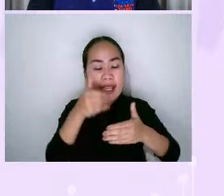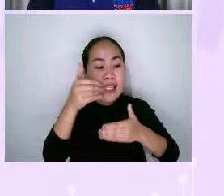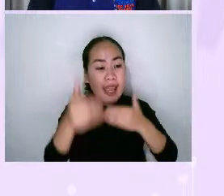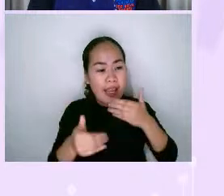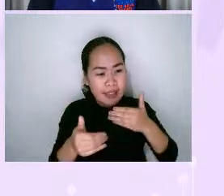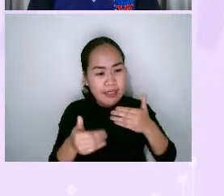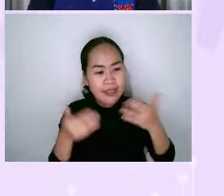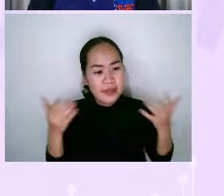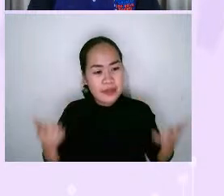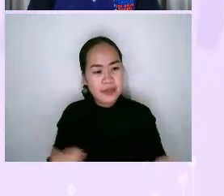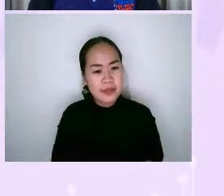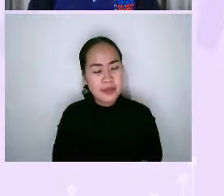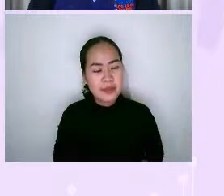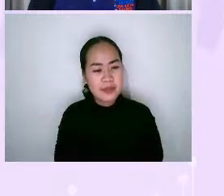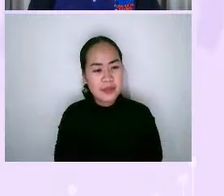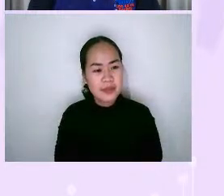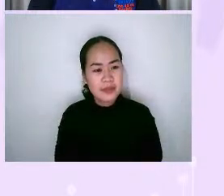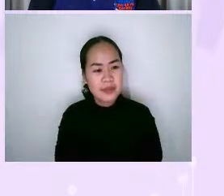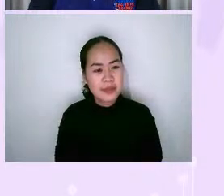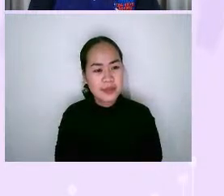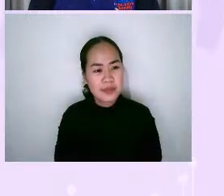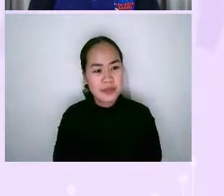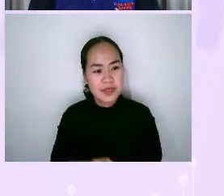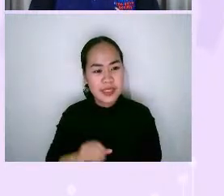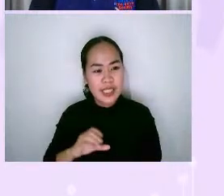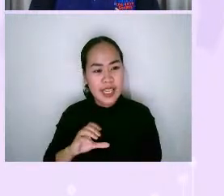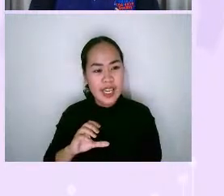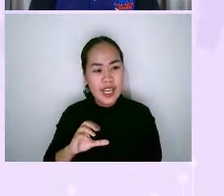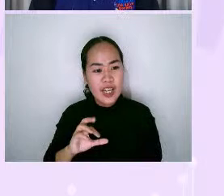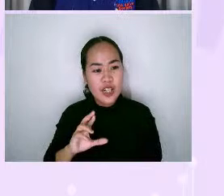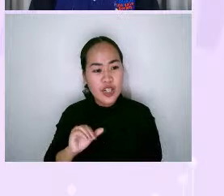ay I cracked the code challenge number